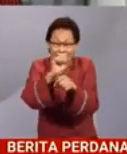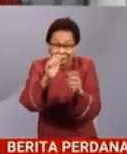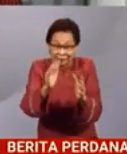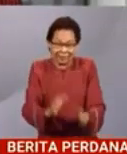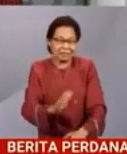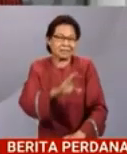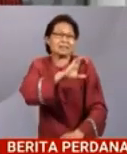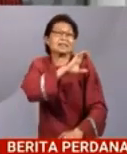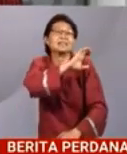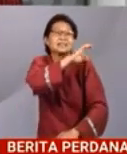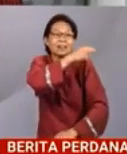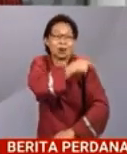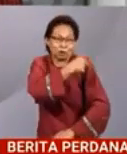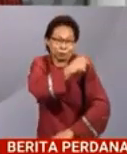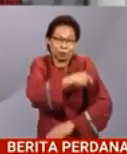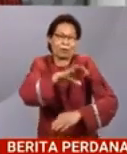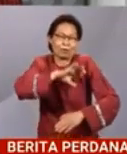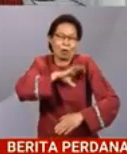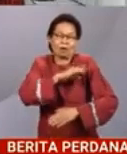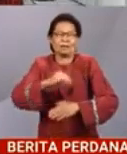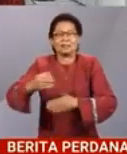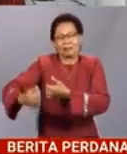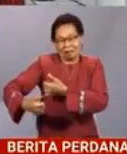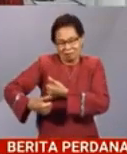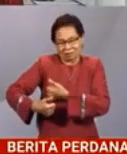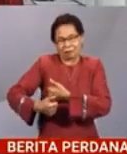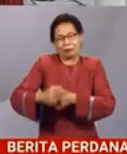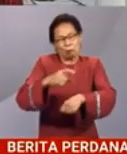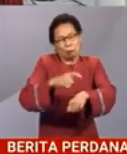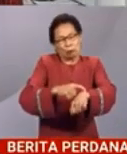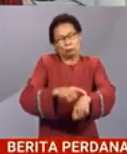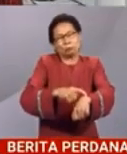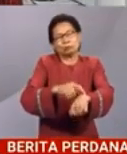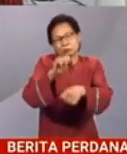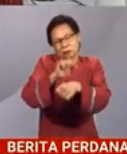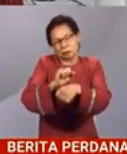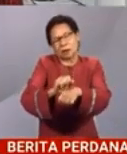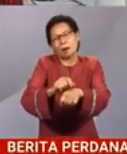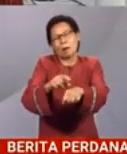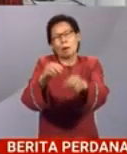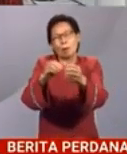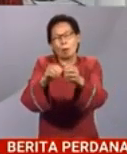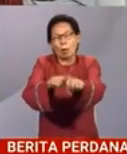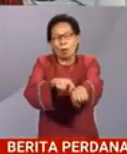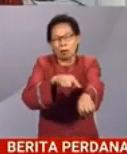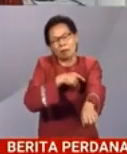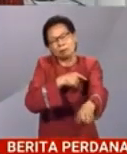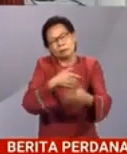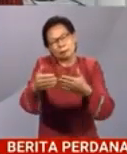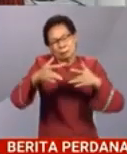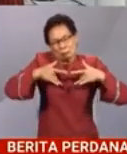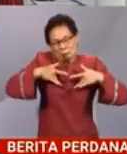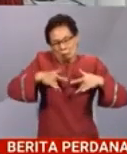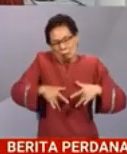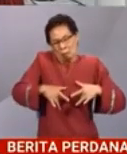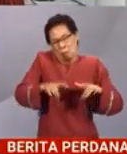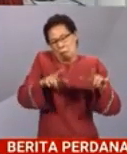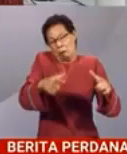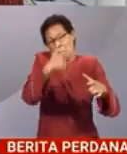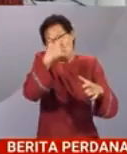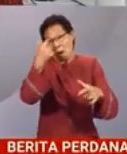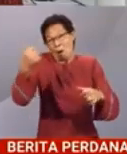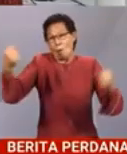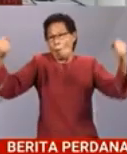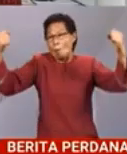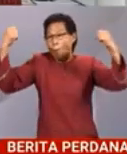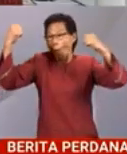dan tempoh waktu tugas juga lebih panjang. Ia bagaimanapun tidak mematahkan semangat golongan tersebut. Sebaliknya, wira negara itu